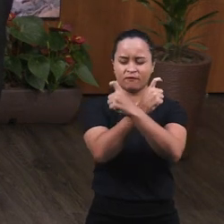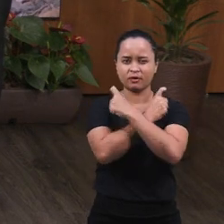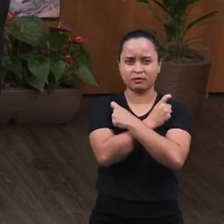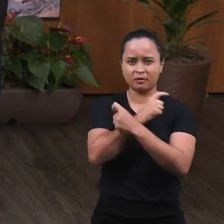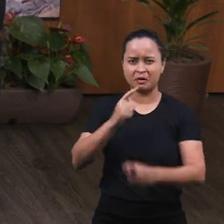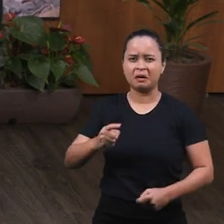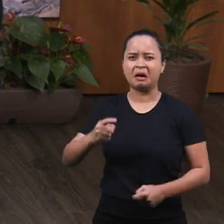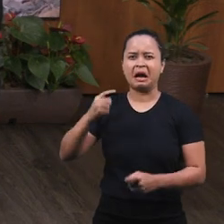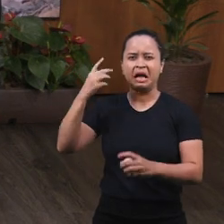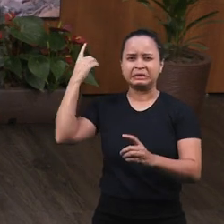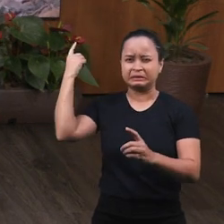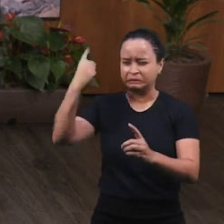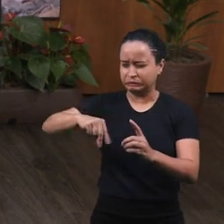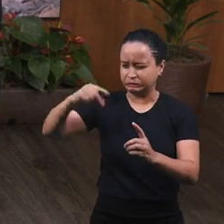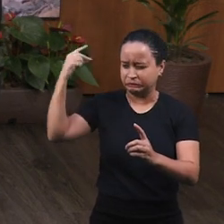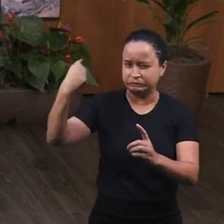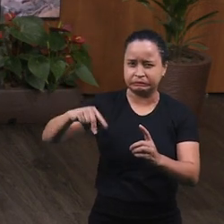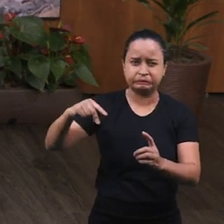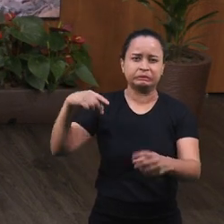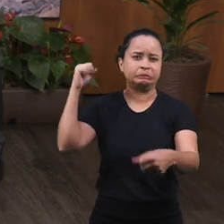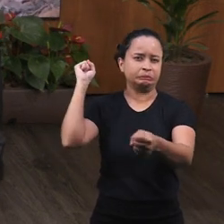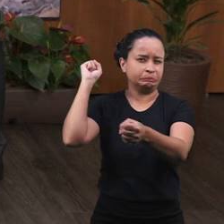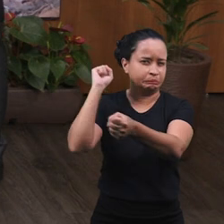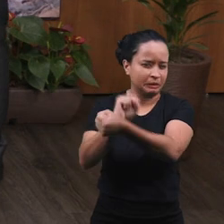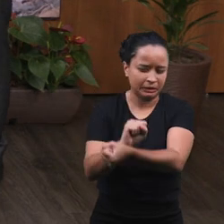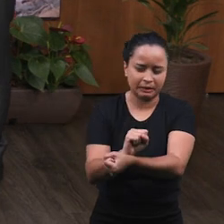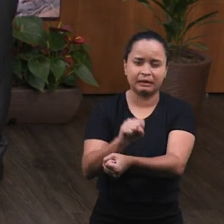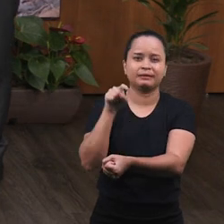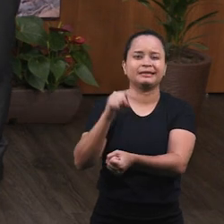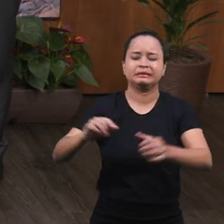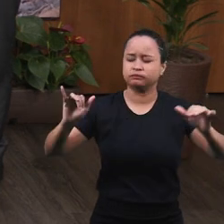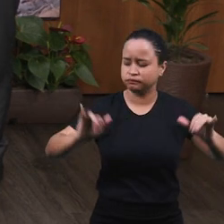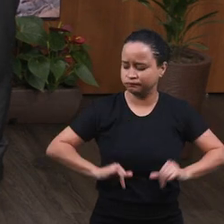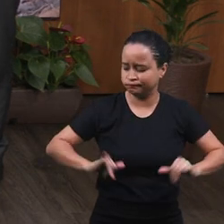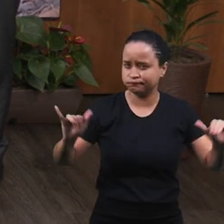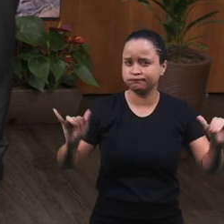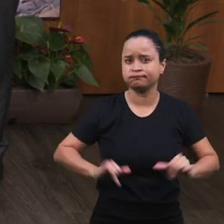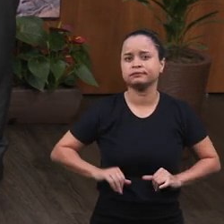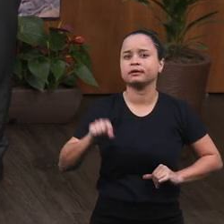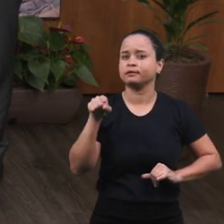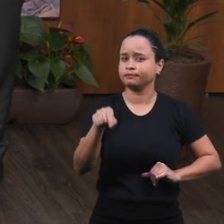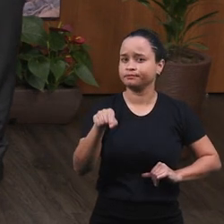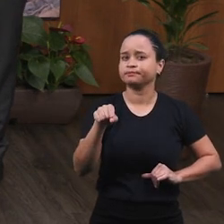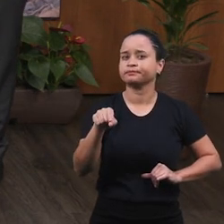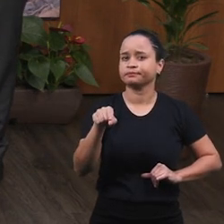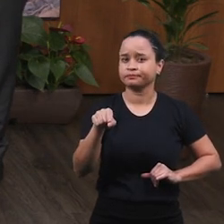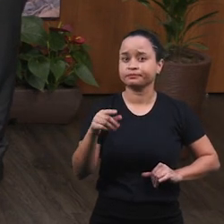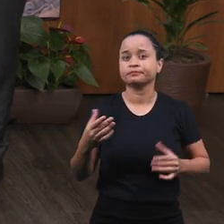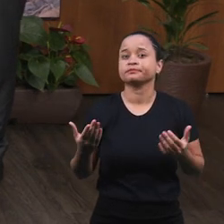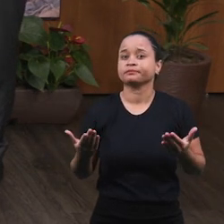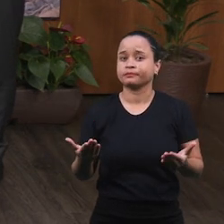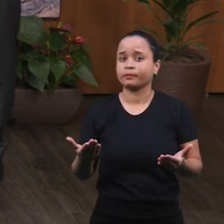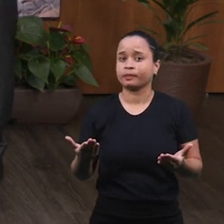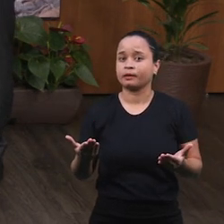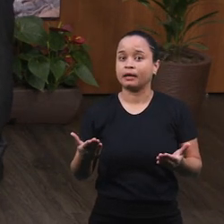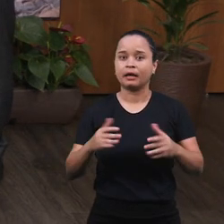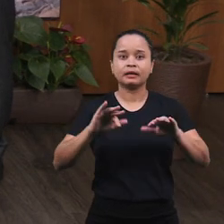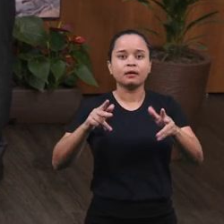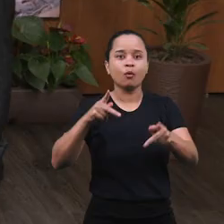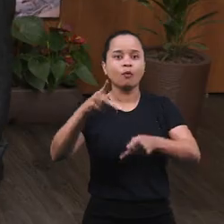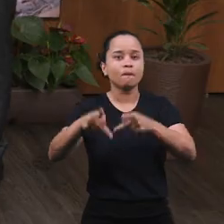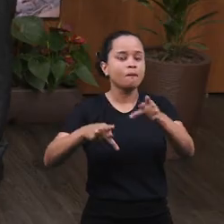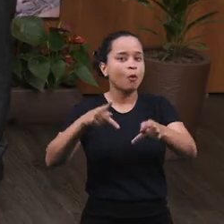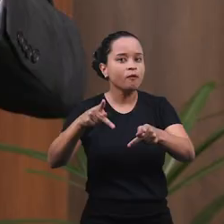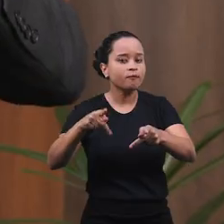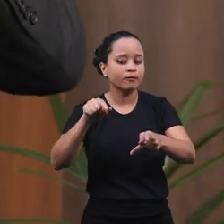a fait en sorte que le peuple souffre comme des esclaves. Le peuple a prié, a demandé au Seigneur